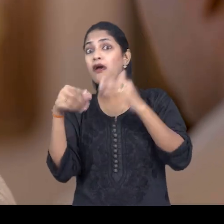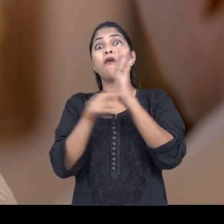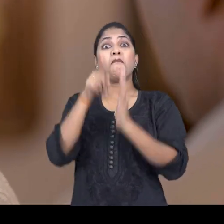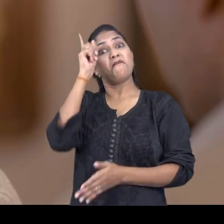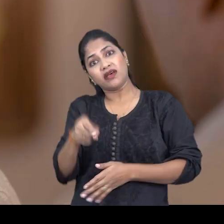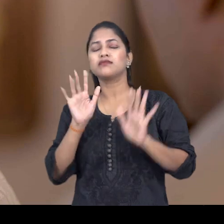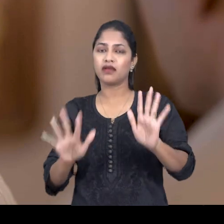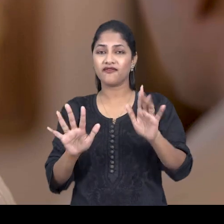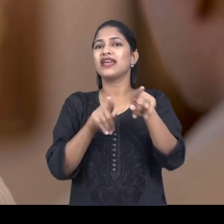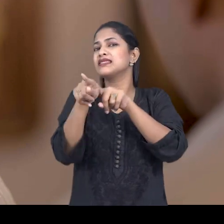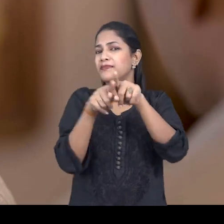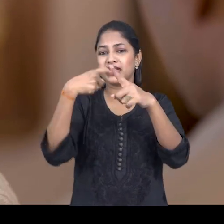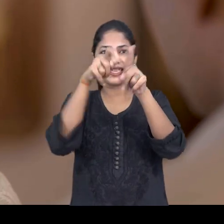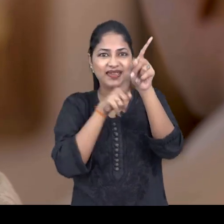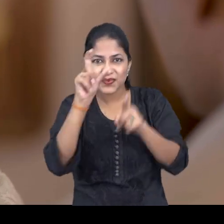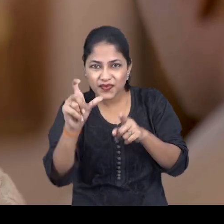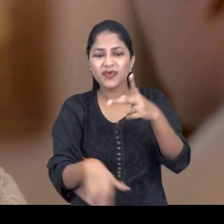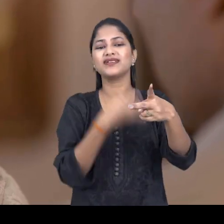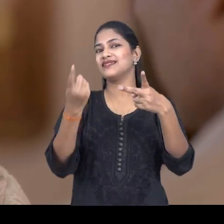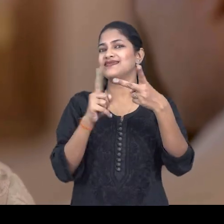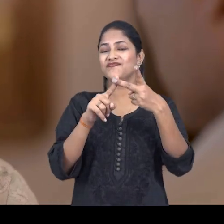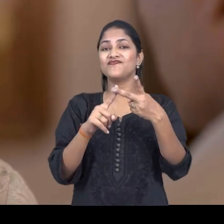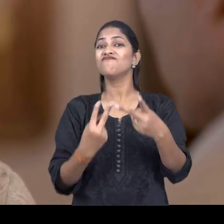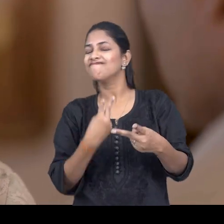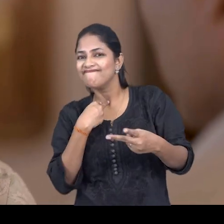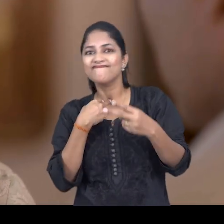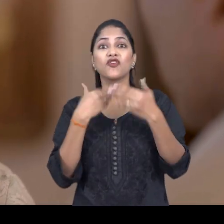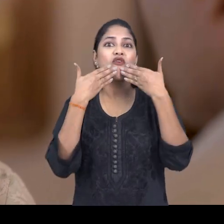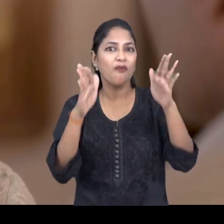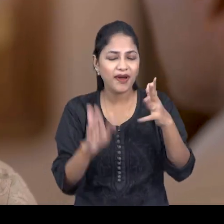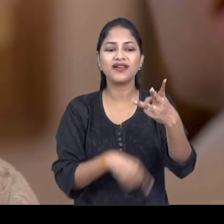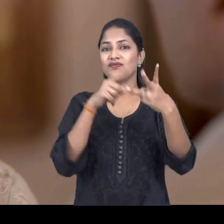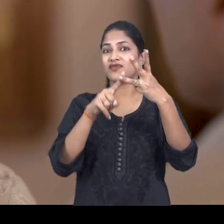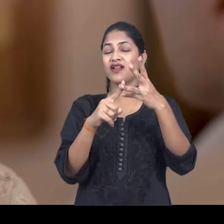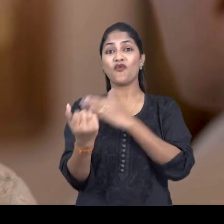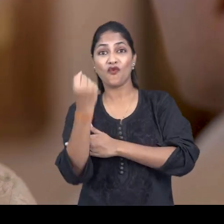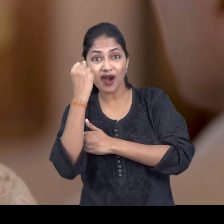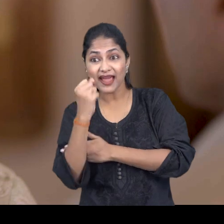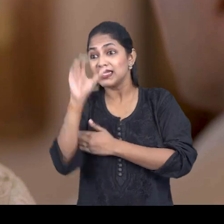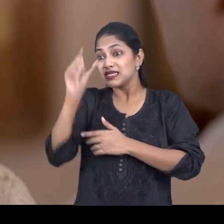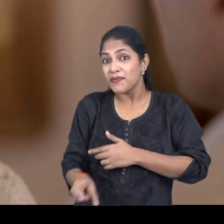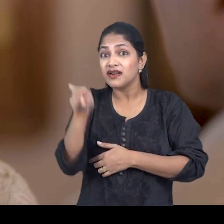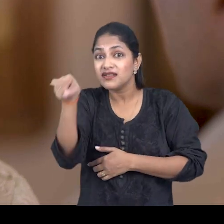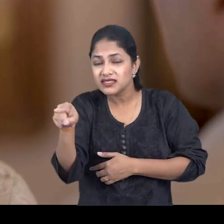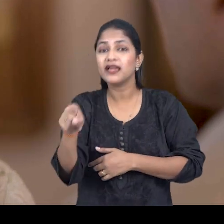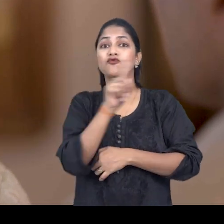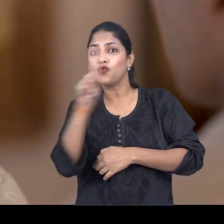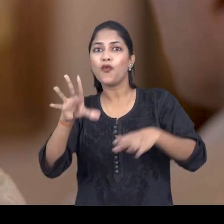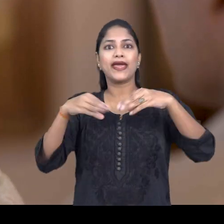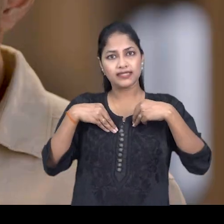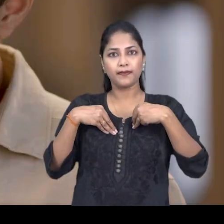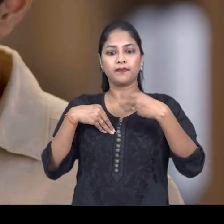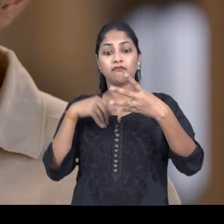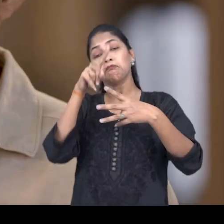જેના પર સહી જરૂરી છે, જેમ કે કેવાયસી ડોક્યુમેન્ટ, રિસ્ક ડિસ્ક્લોઝર ડોક્યુમેન્ટ, રાઇટ એન્ડ ઓબ્લિગેશન ઓફ ક્લાયન્ટ અને ડૂઝ એન્ડ